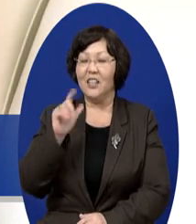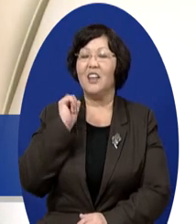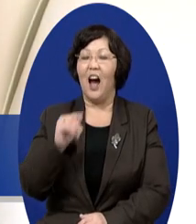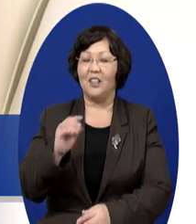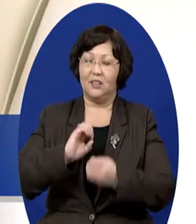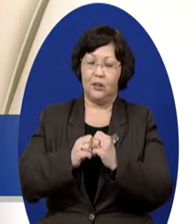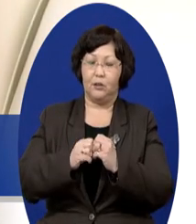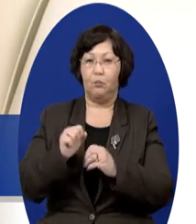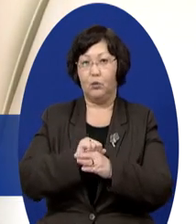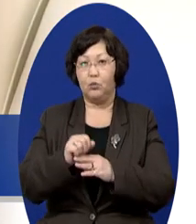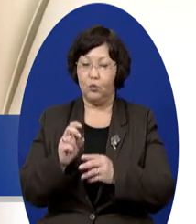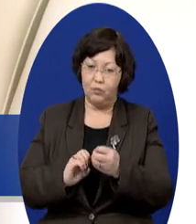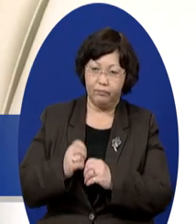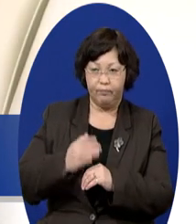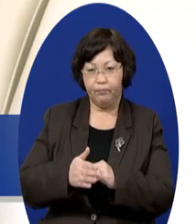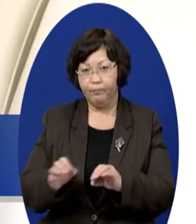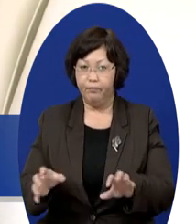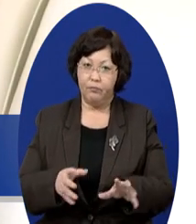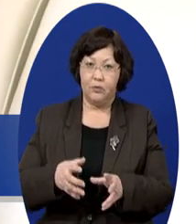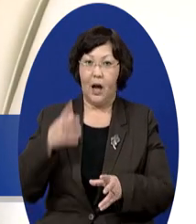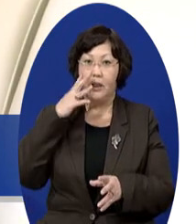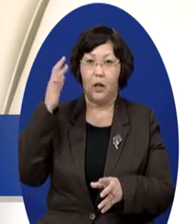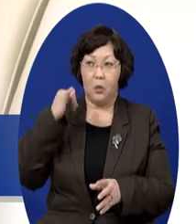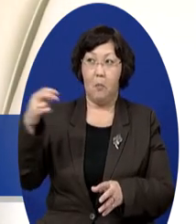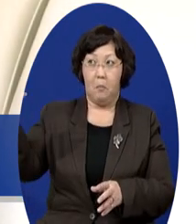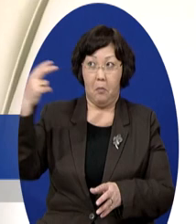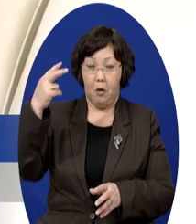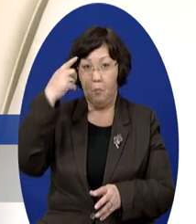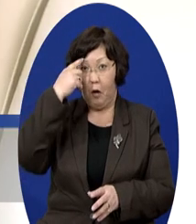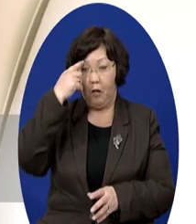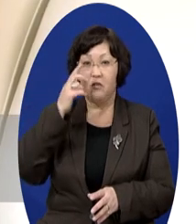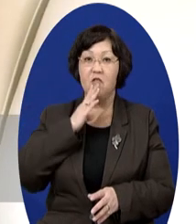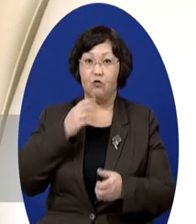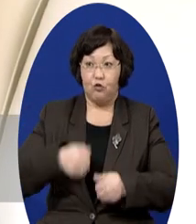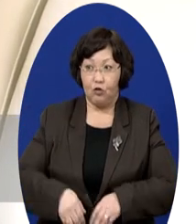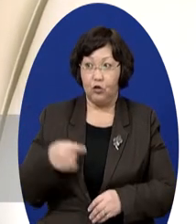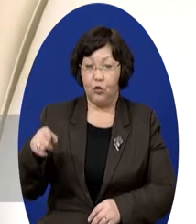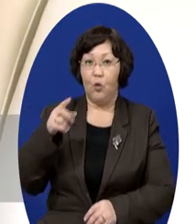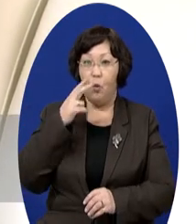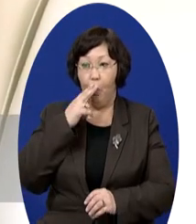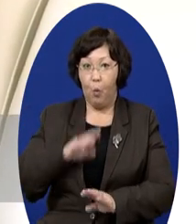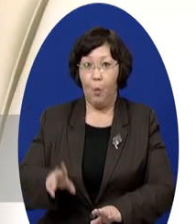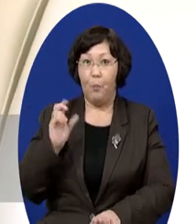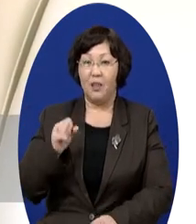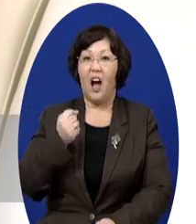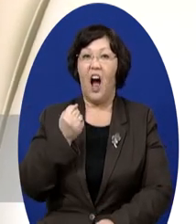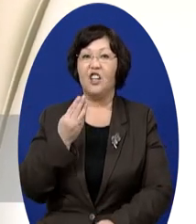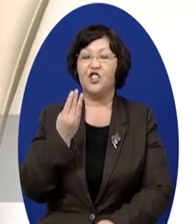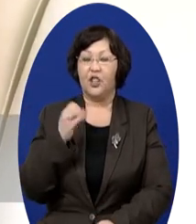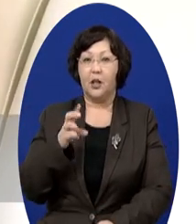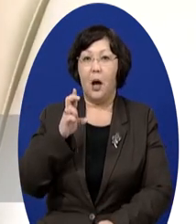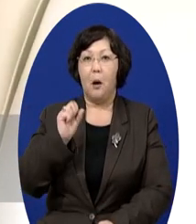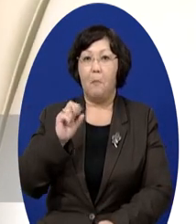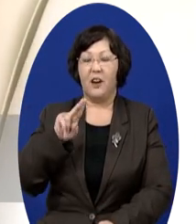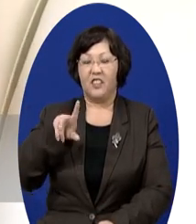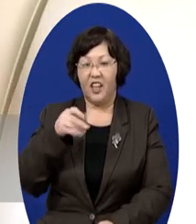ихлэхээр гадаад байсан ч хамаагүй нөгөө Монгол ээжээс л төрсэн хүүхэд бол ашигт бактерийн систем нөгөө ээжээс авдаг байхгүй юу. Тэгэхээр